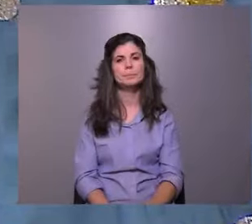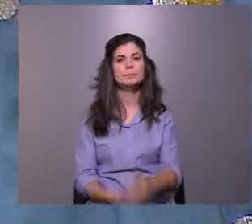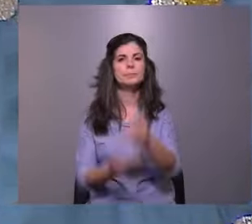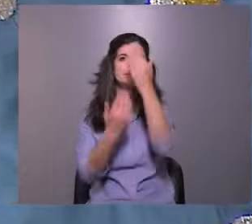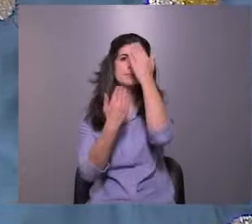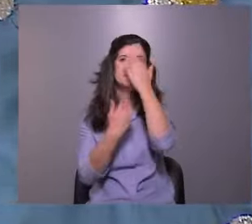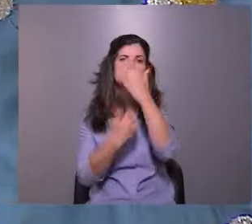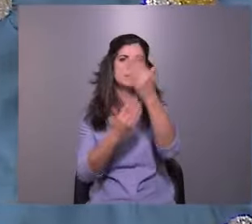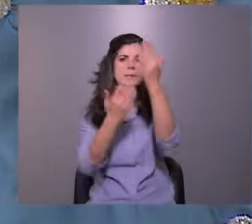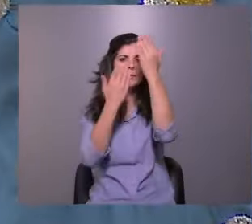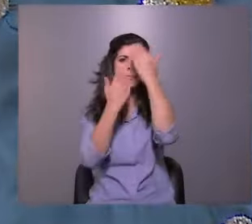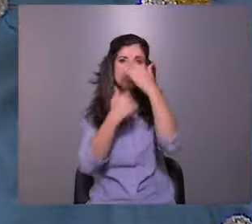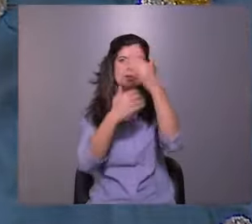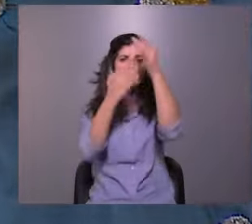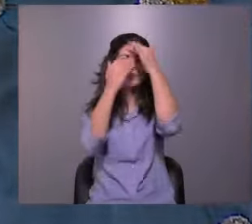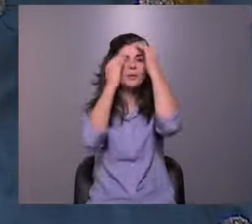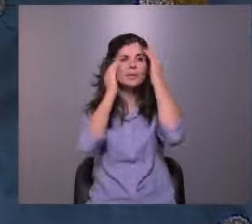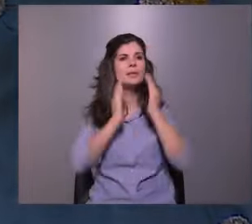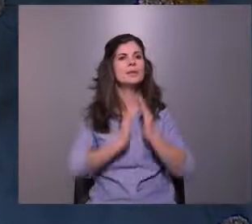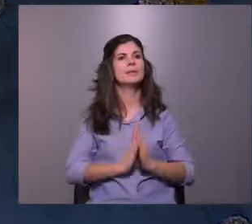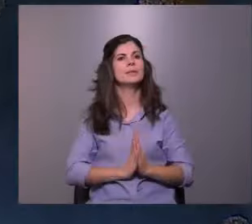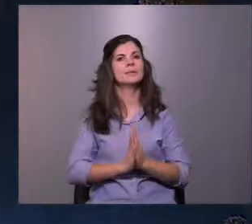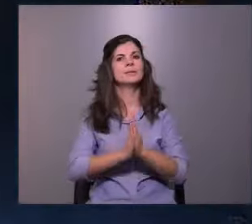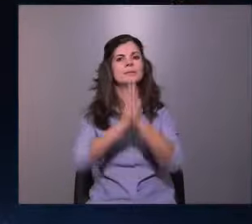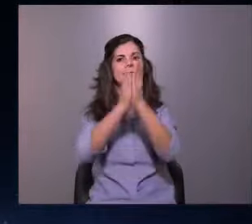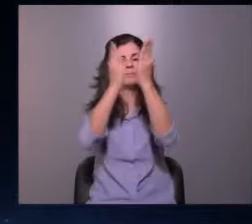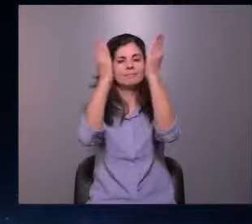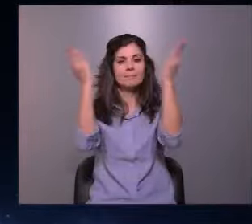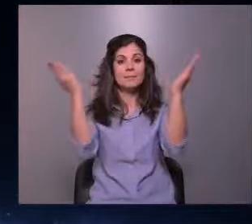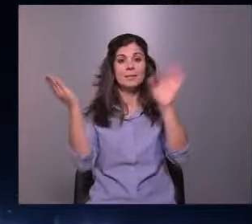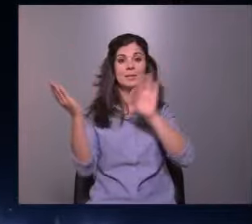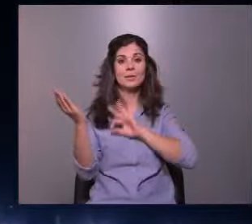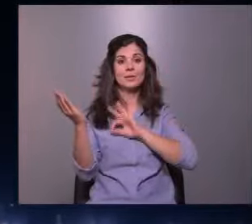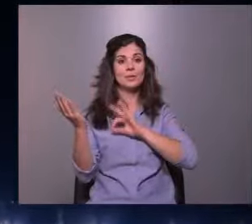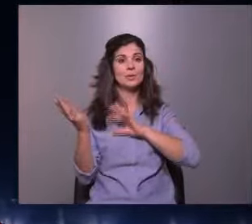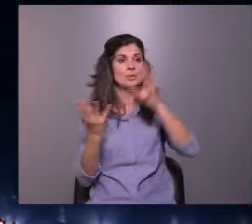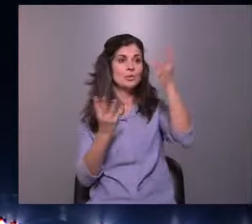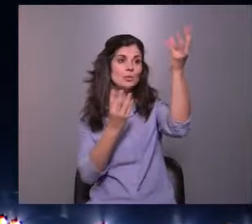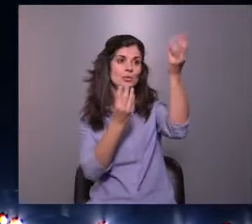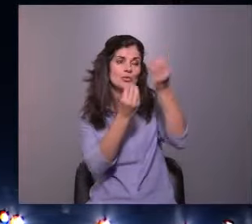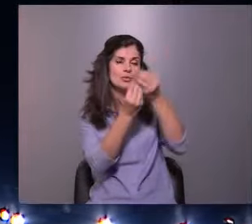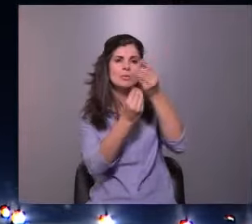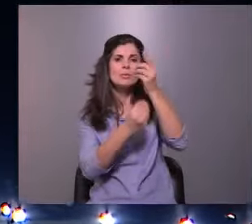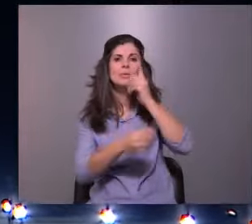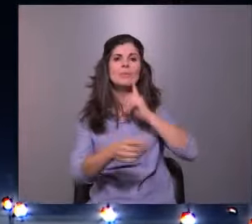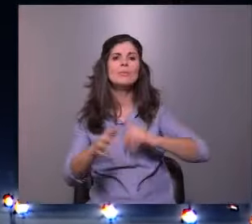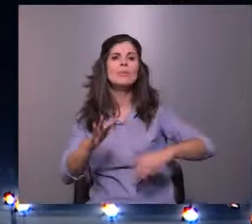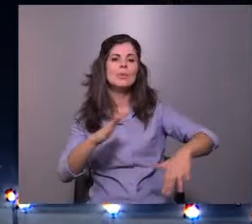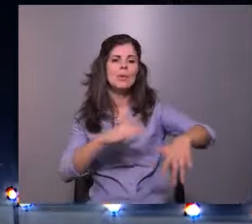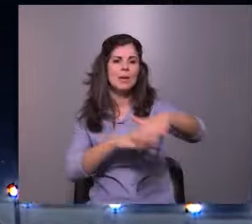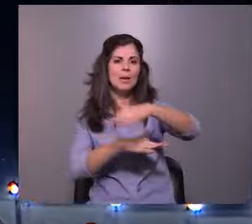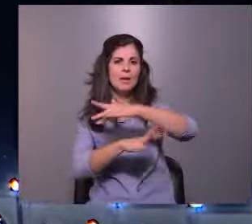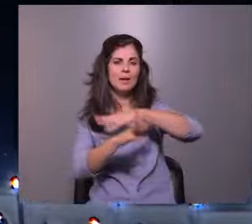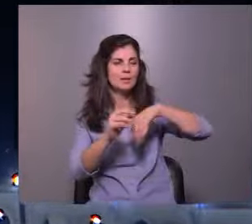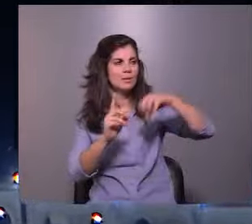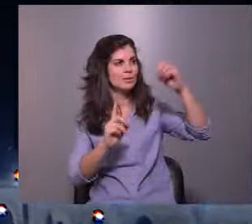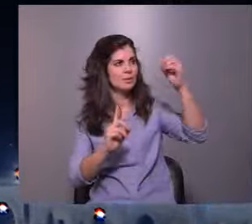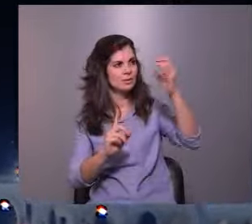i błogosławiony owoc żywota Twojego, Jezus.